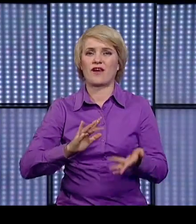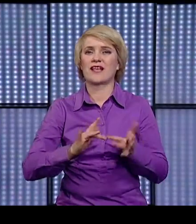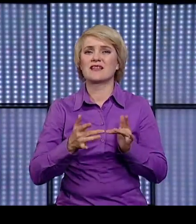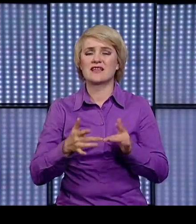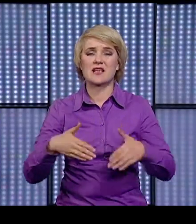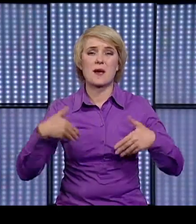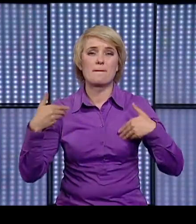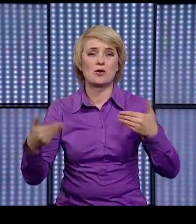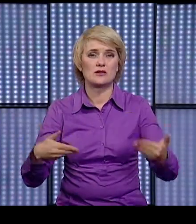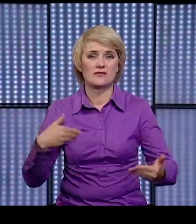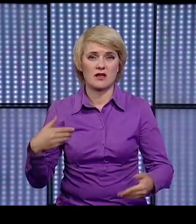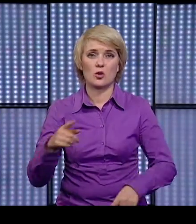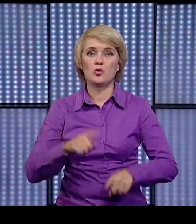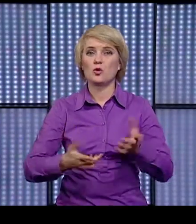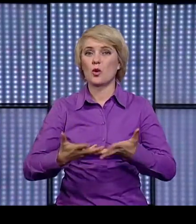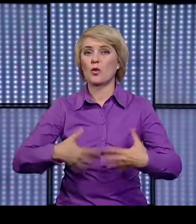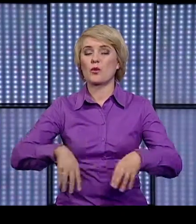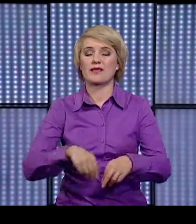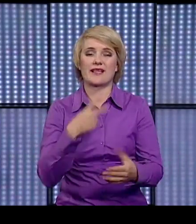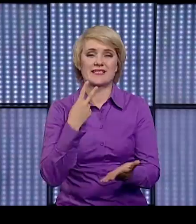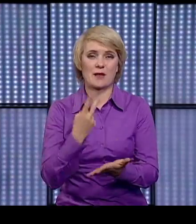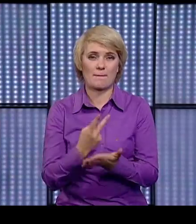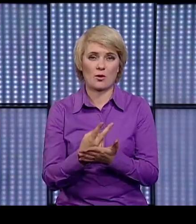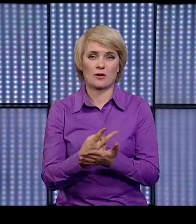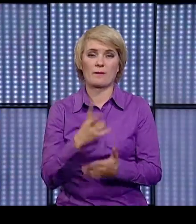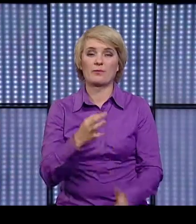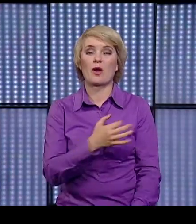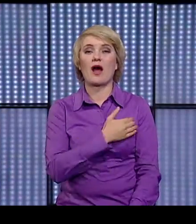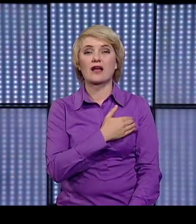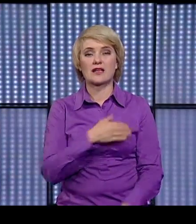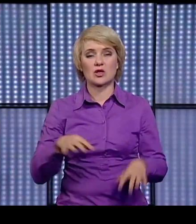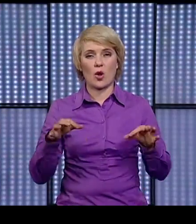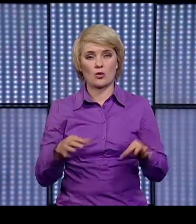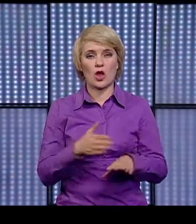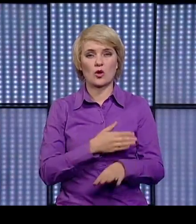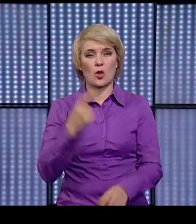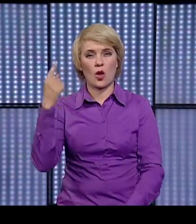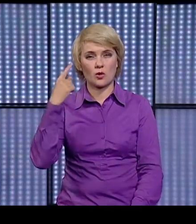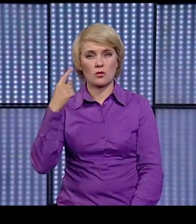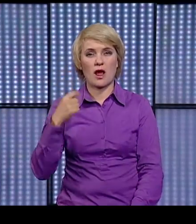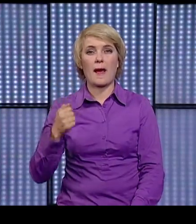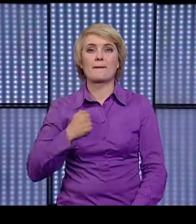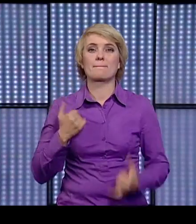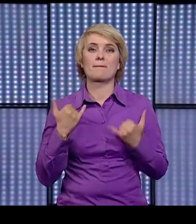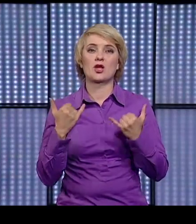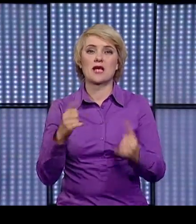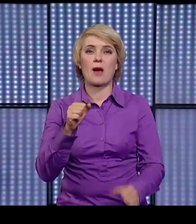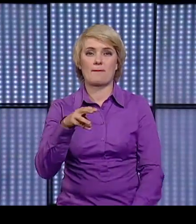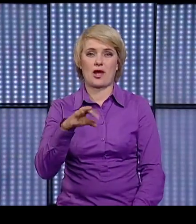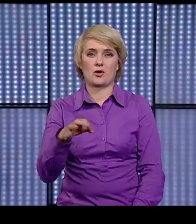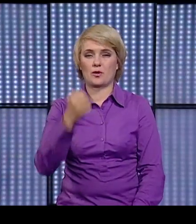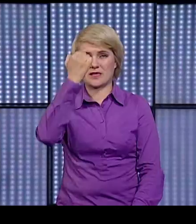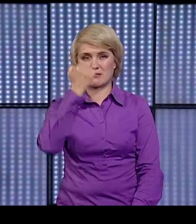Ну, очень рада, спасибо большое, огромное. Ну, а хотілося, звісно, я от думала довго, бойцам все-таки АТО. Спасибо їм